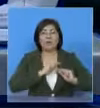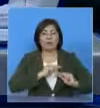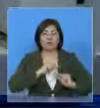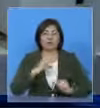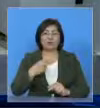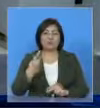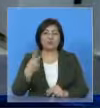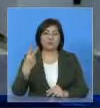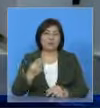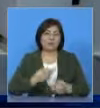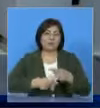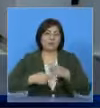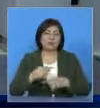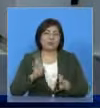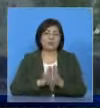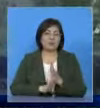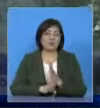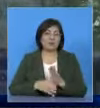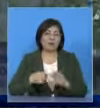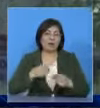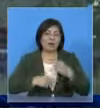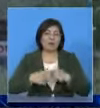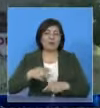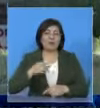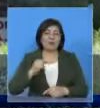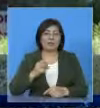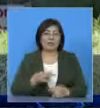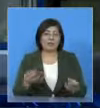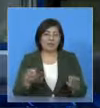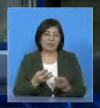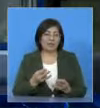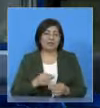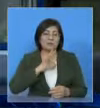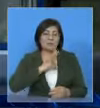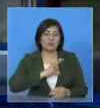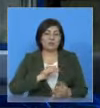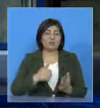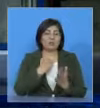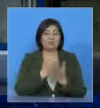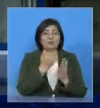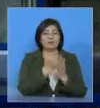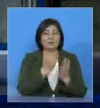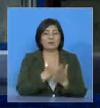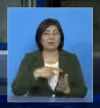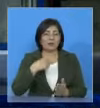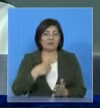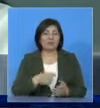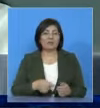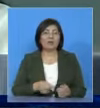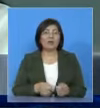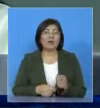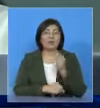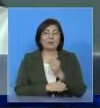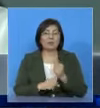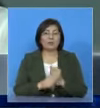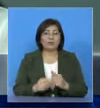получили безвозвратные гранты для того чтобы иметь работу необходимо эффективно использовать государственной программы говорит специалист а у war